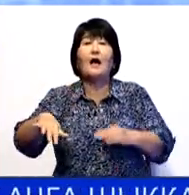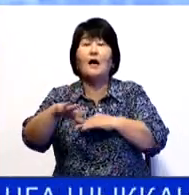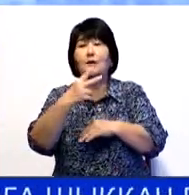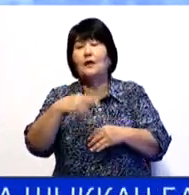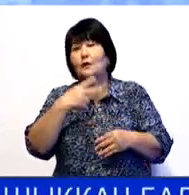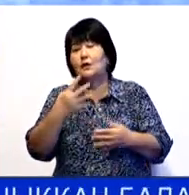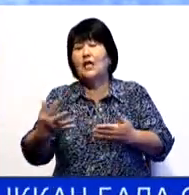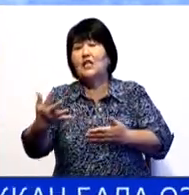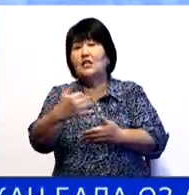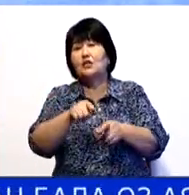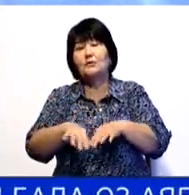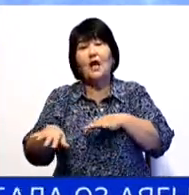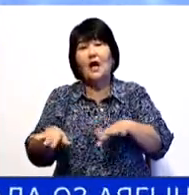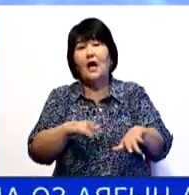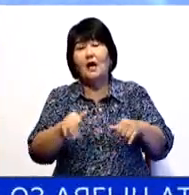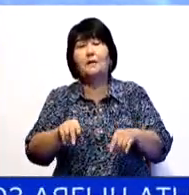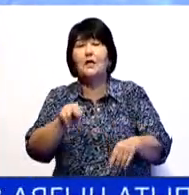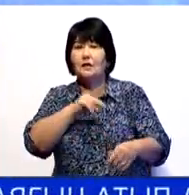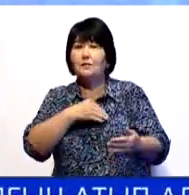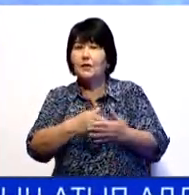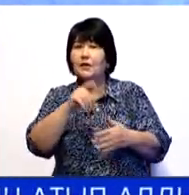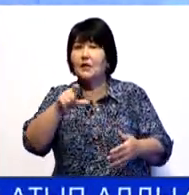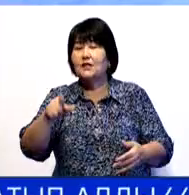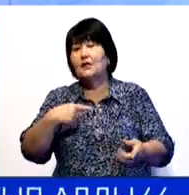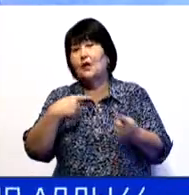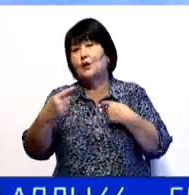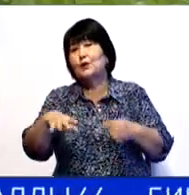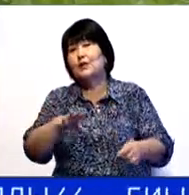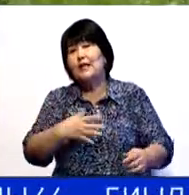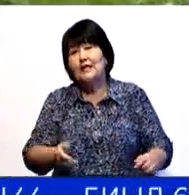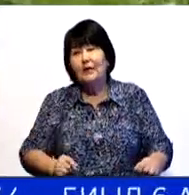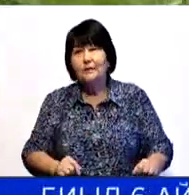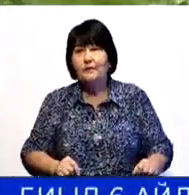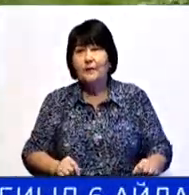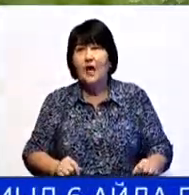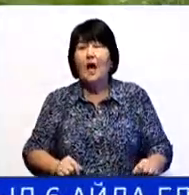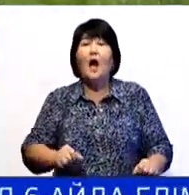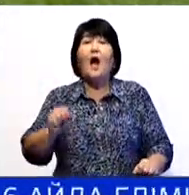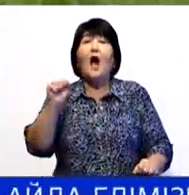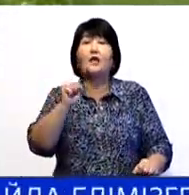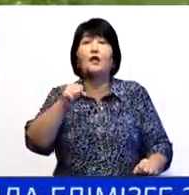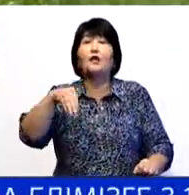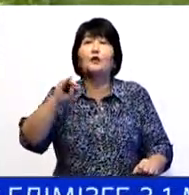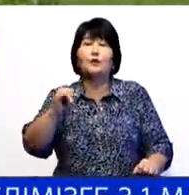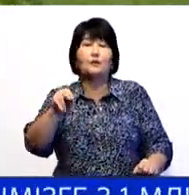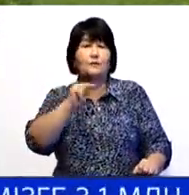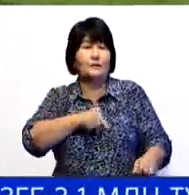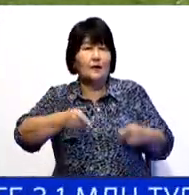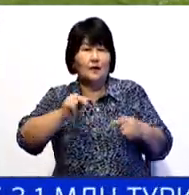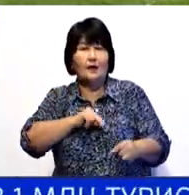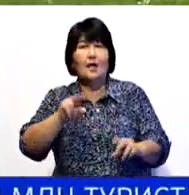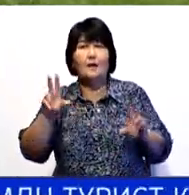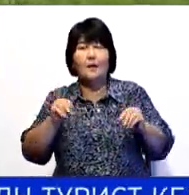күзгі жиын терімнің қамымен жүрген бейнеткеш жандарды сөзге тартты. Антонина Цю нағыз еңбек адамы,